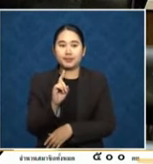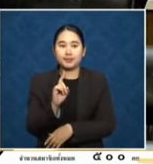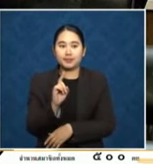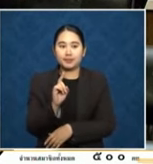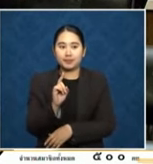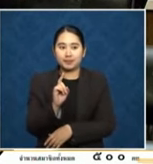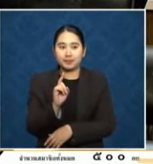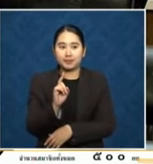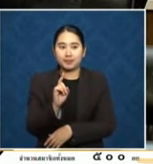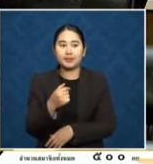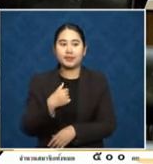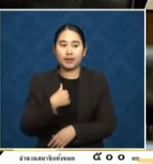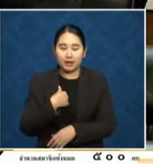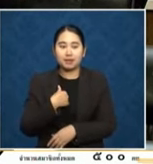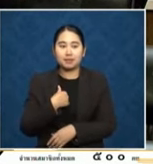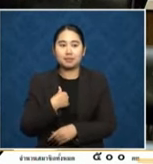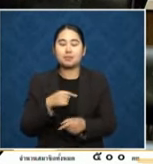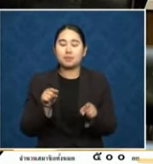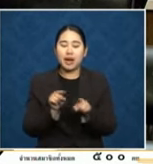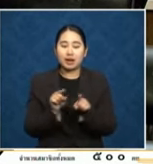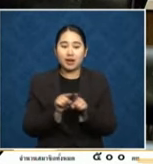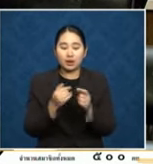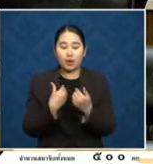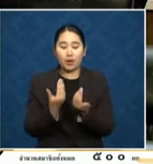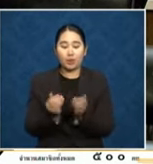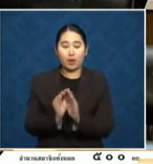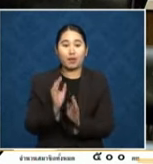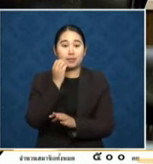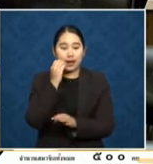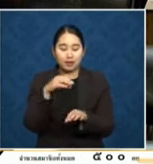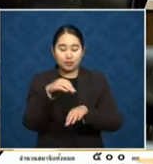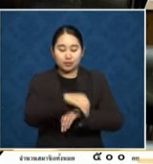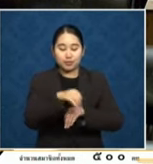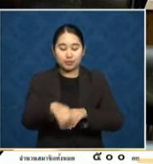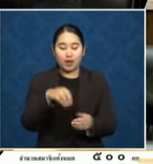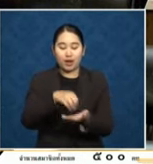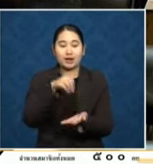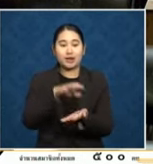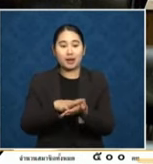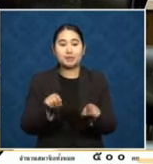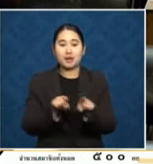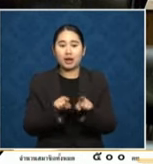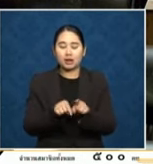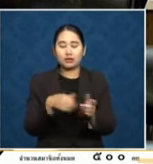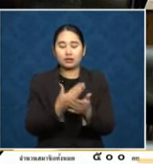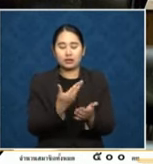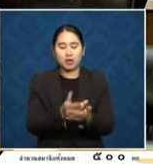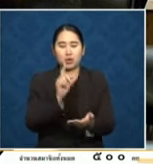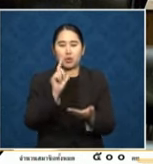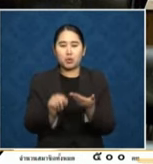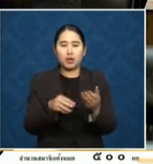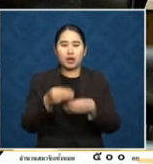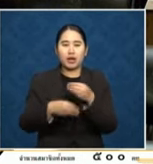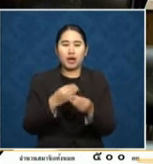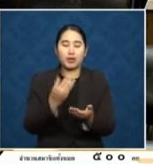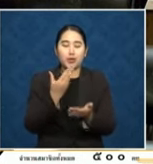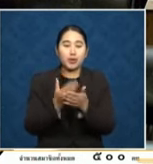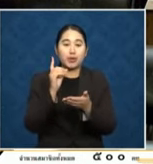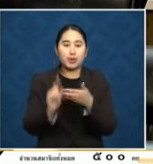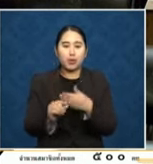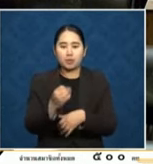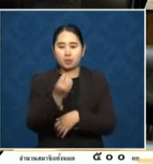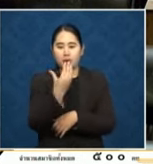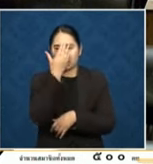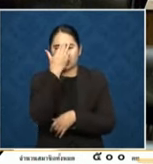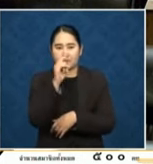านะลูกผู้ปลูกกระเทียมคนนึงทุกครั้งที่มีราคาพืชผลทางการเกษตรหรือกระเทียมตกต่ำเนี่ยหลายๆคนก็จะบอกว่าแล้